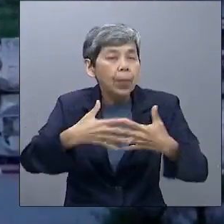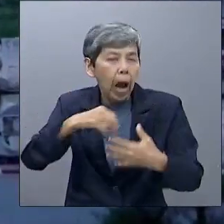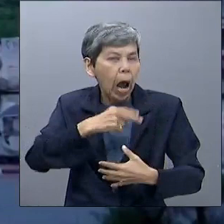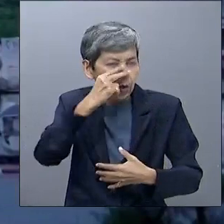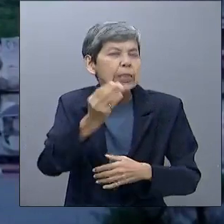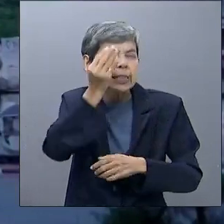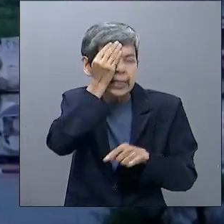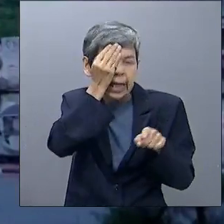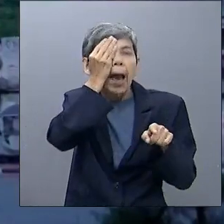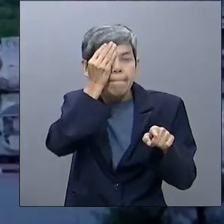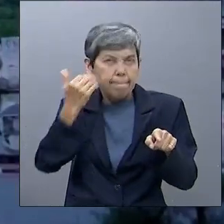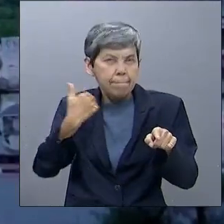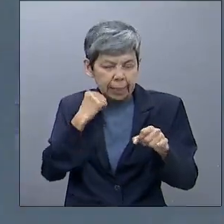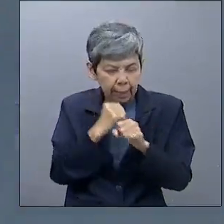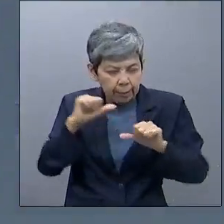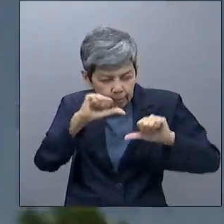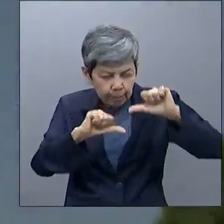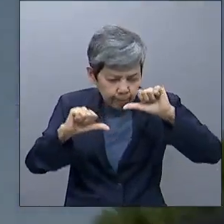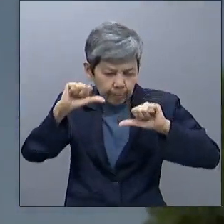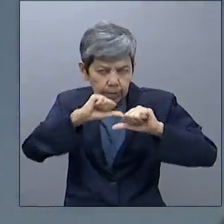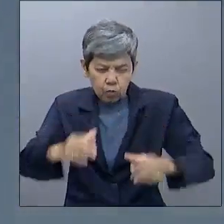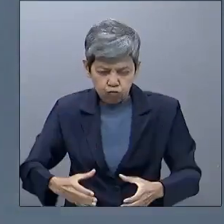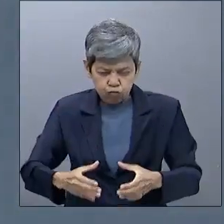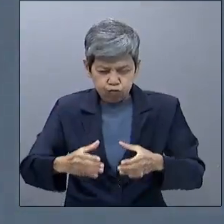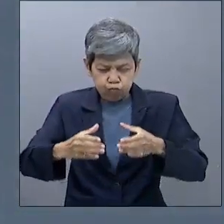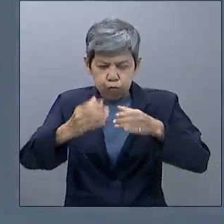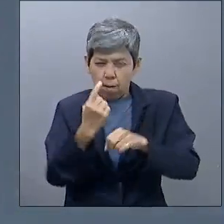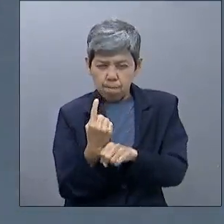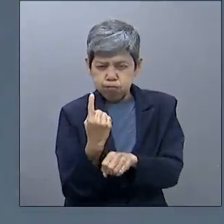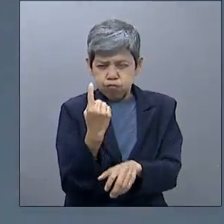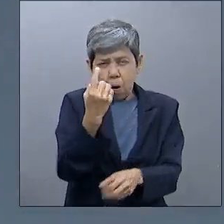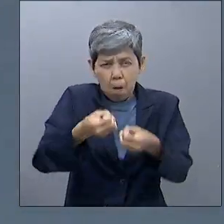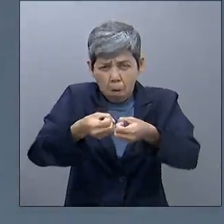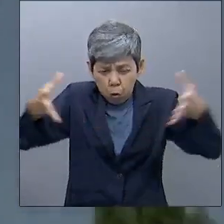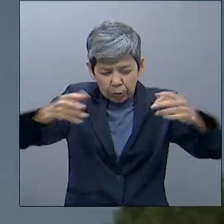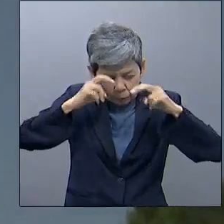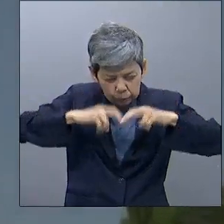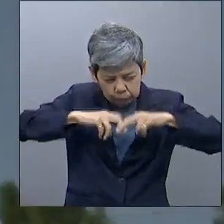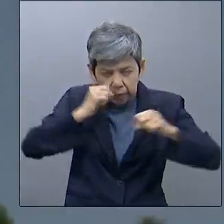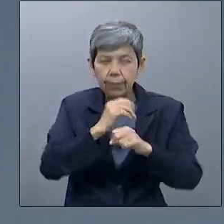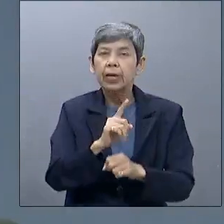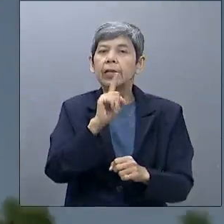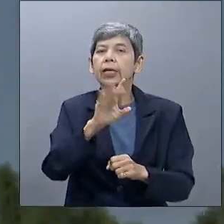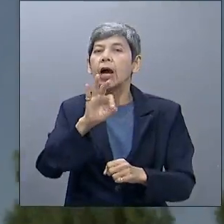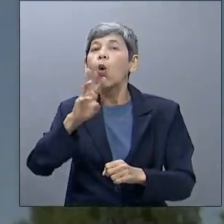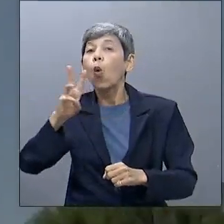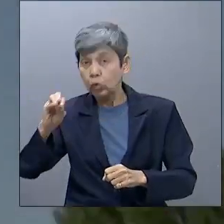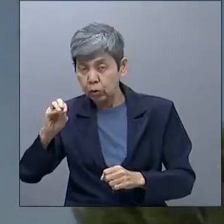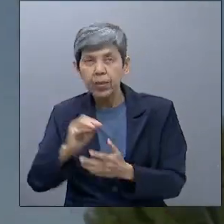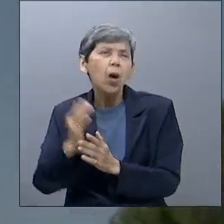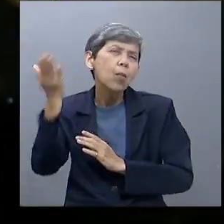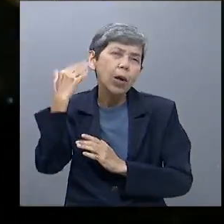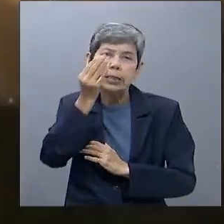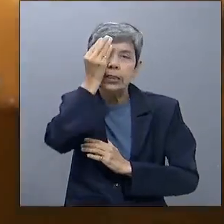ว่าอิสราเอลเริ่มพัฒนาแล้วก็ครอบครองอาวุธนิวเคลียร์มาตั้งแต่ช่วงทศวรรษที่ 1960 10แต่ว่าที่ผ่านมา